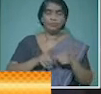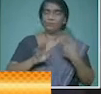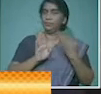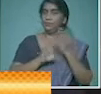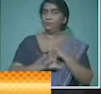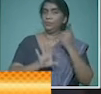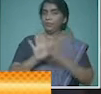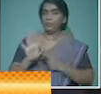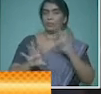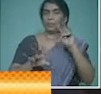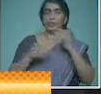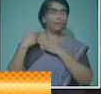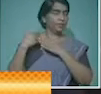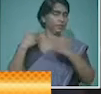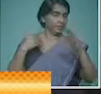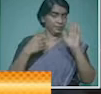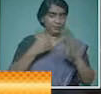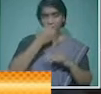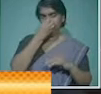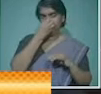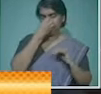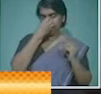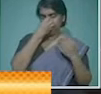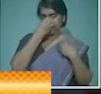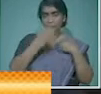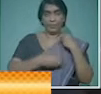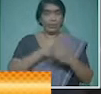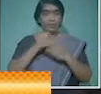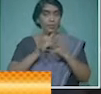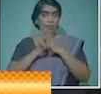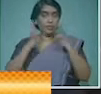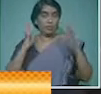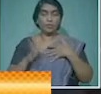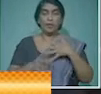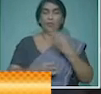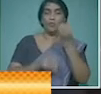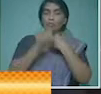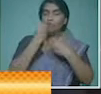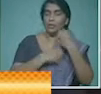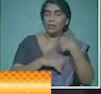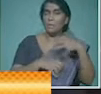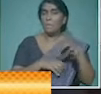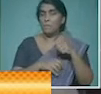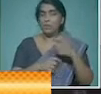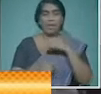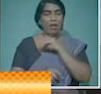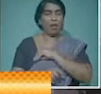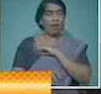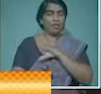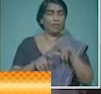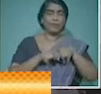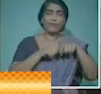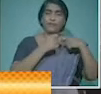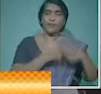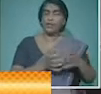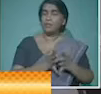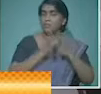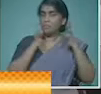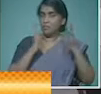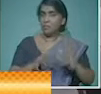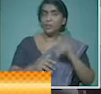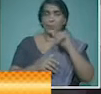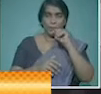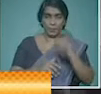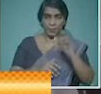கொலை செய்தவர்களாக மஹிந்த ராஜபக்ஷ, கோட்டாபய ராஜபக்ஷ, பெசில் ராஜபக்ஷ, பிபி ஜெயசுந்தர மற்றும் அஜித்